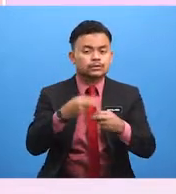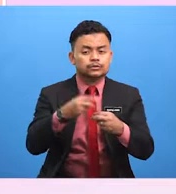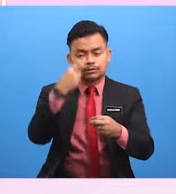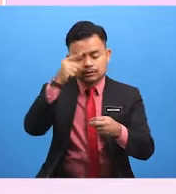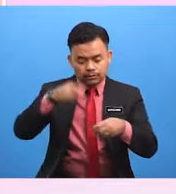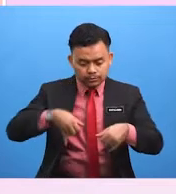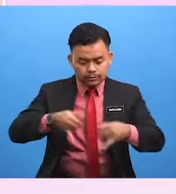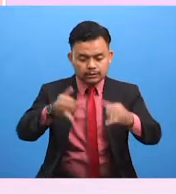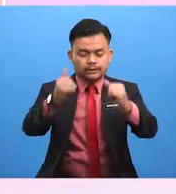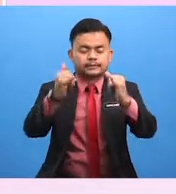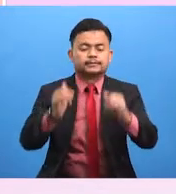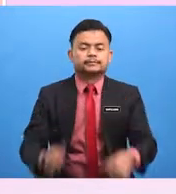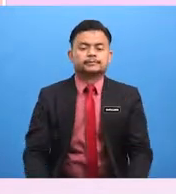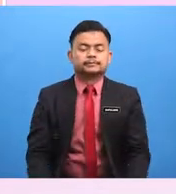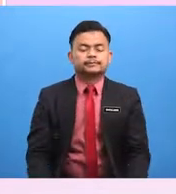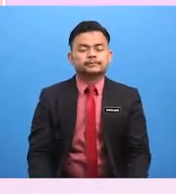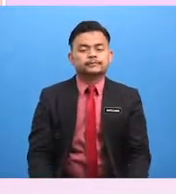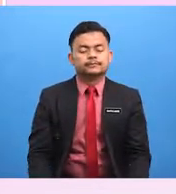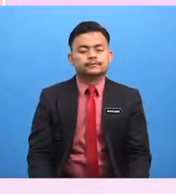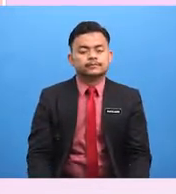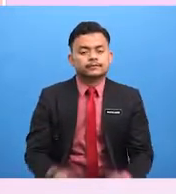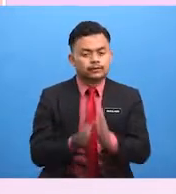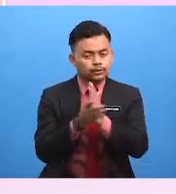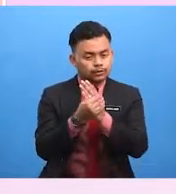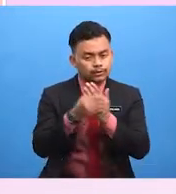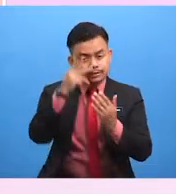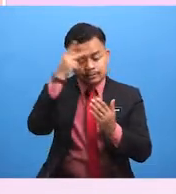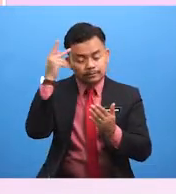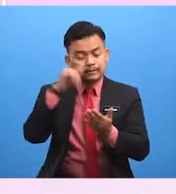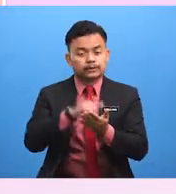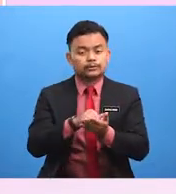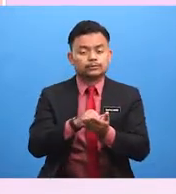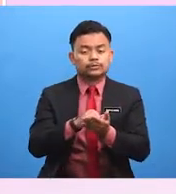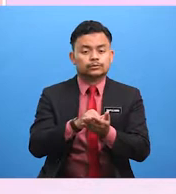Oleh sebab itulah bola dibuat dalam bentuk sfera.